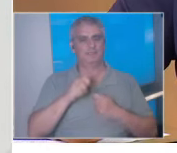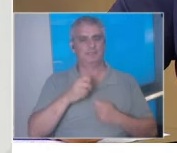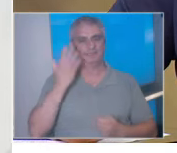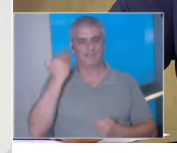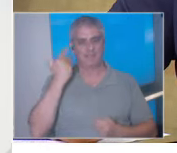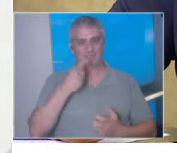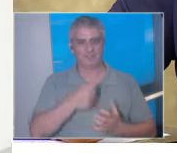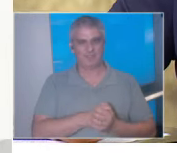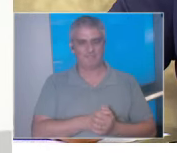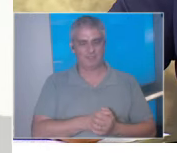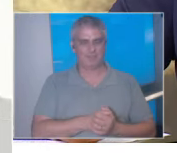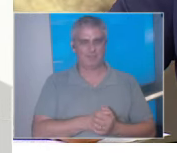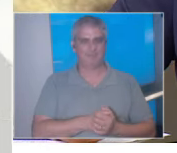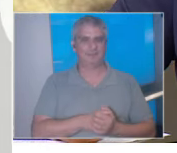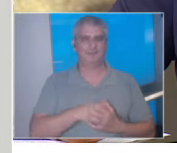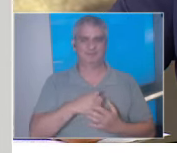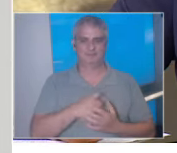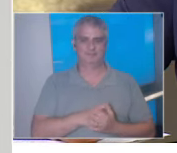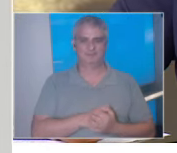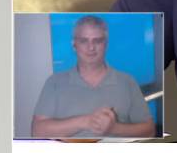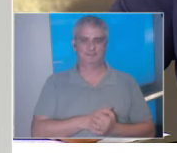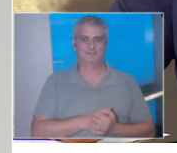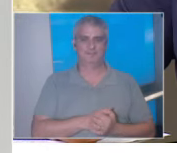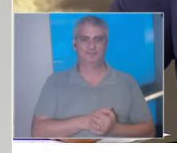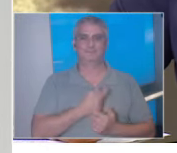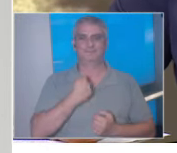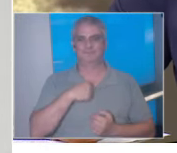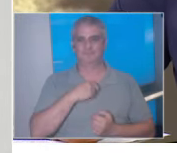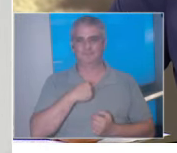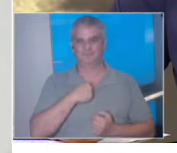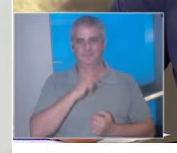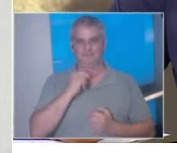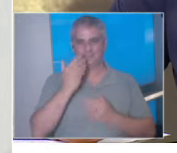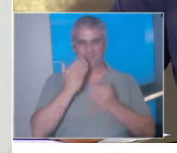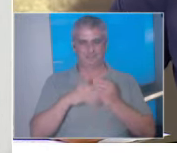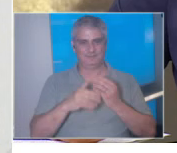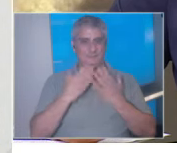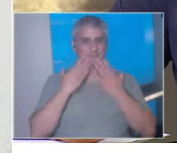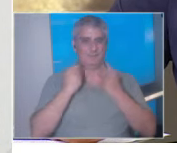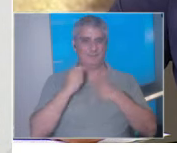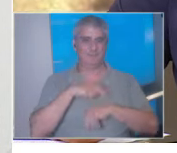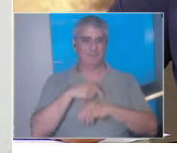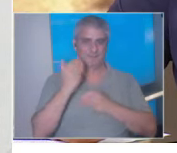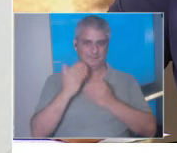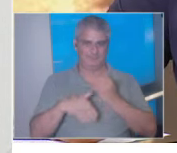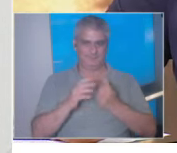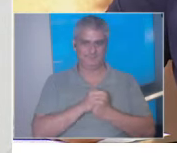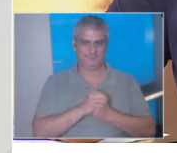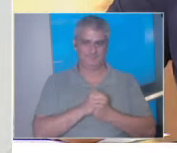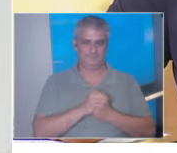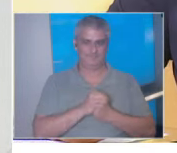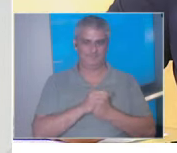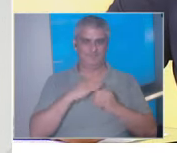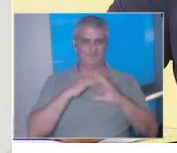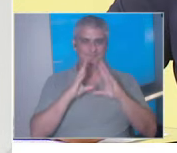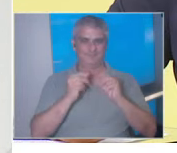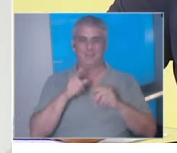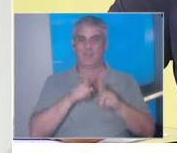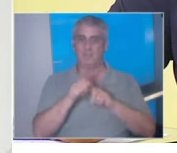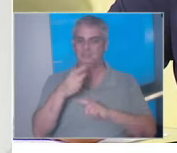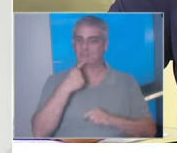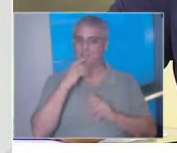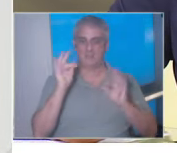לשעבר לוי אבקסיס, אנחנו צריכים לסיים, תם זמננו, אני אסכם רק עם זה שאח